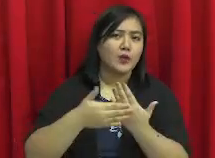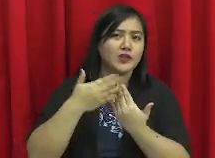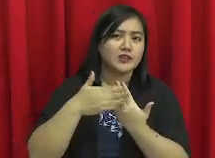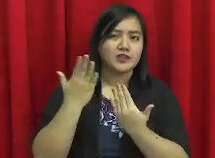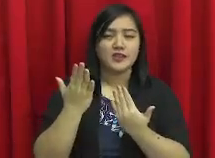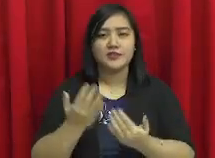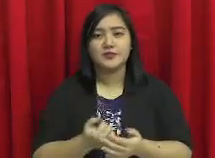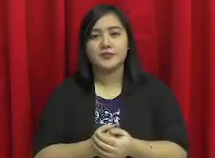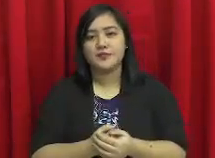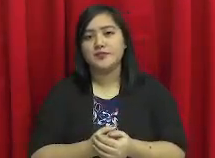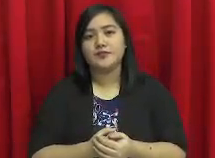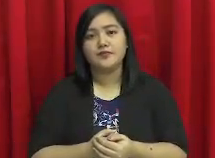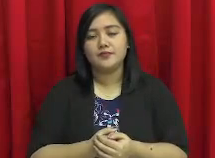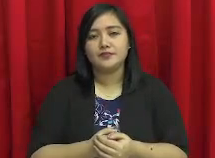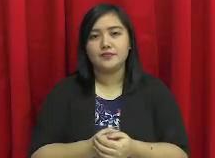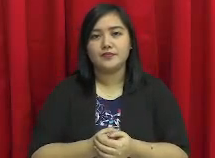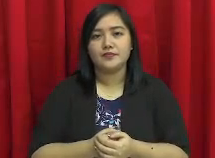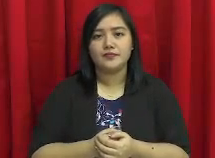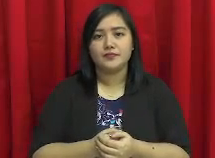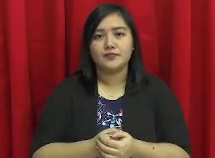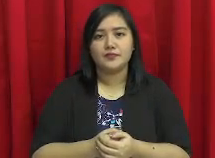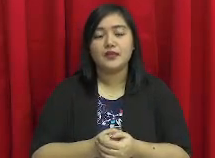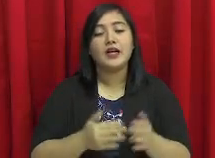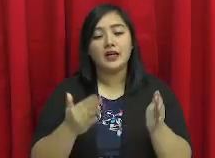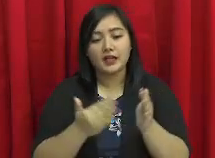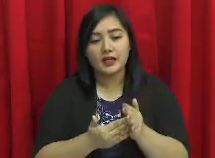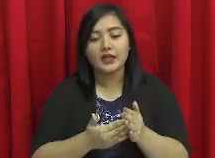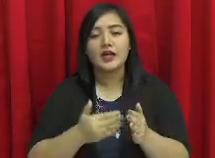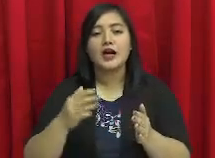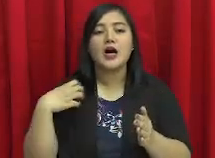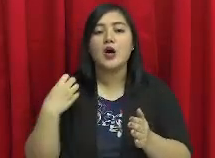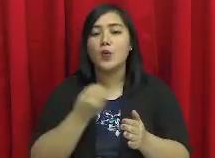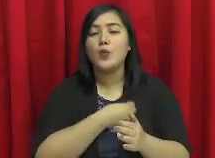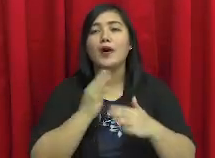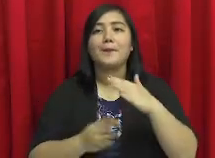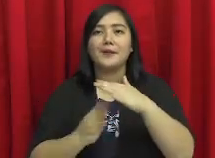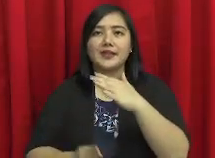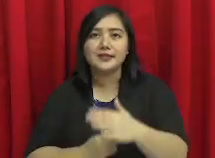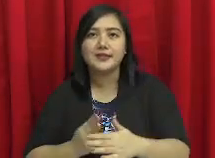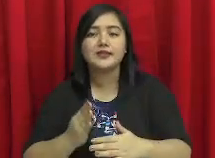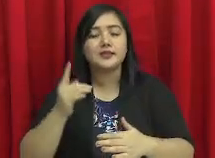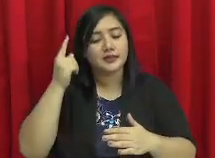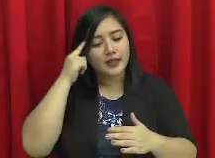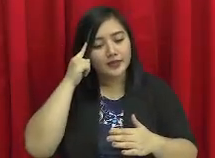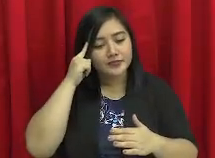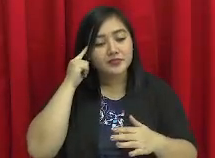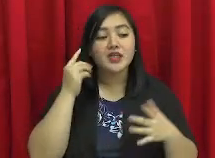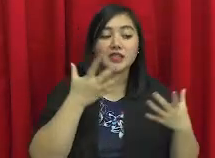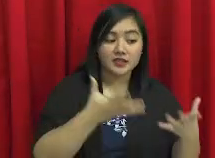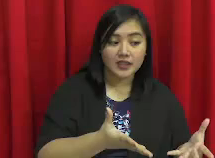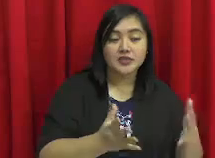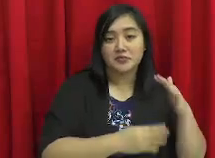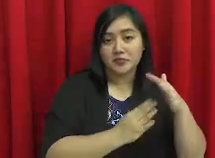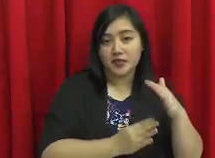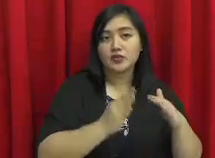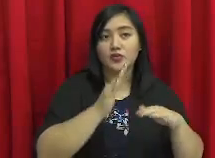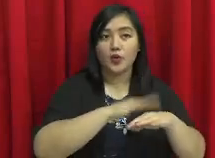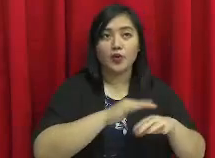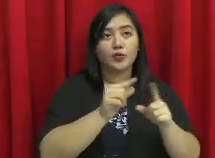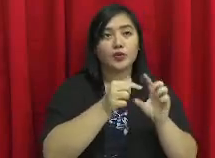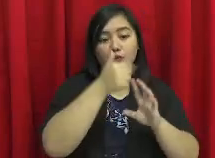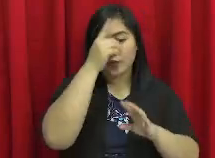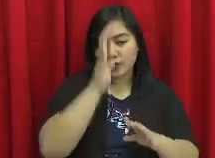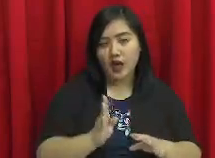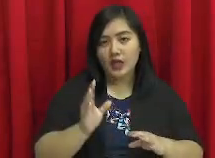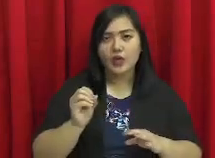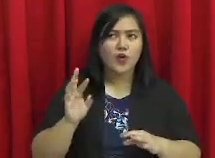ay gusto mangyari ng Diyos at hindi gusto mangyari ng Diyos. Ayon ba sa salita ng Diyos o wala sa salita ng Diyos? Tayo ang gagawa